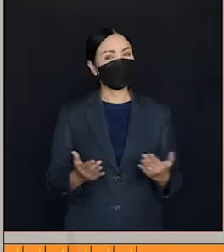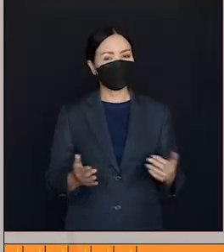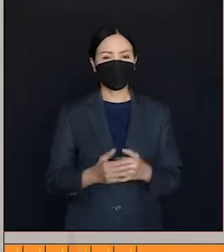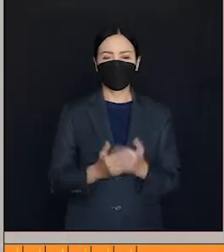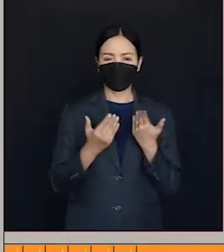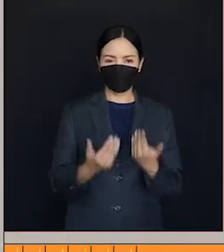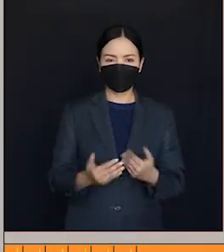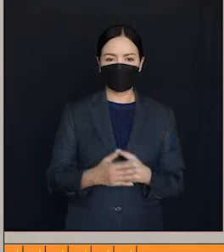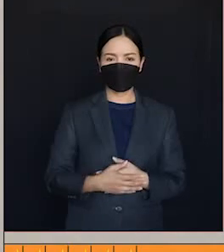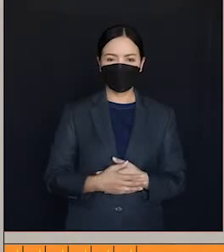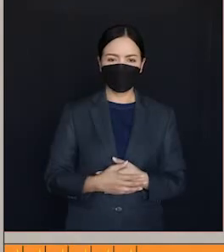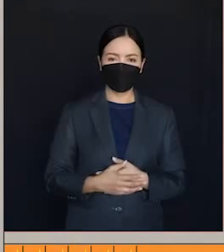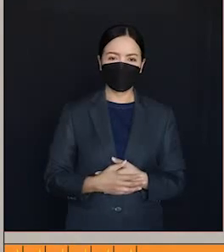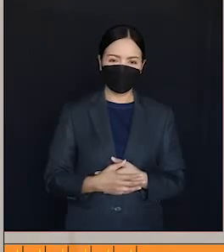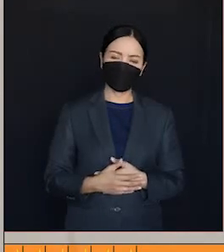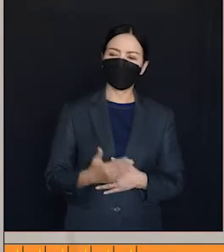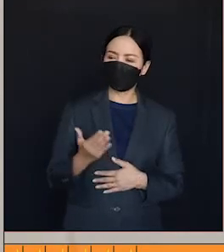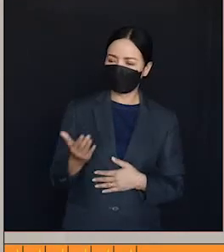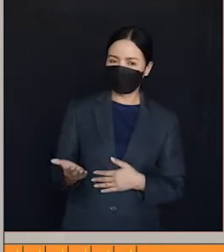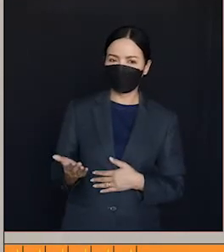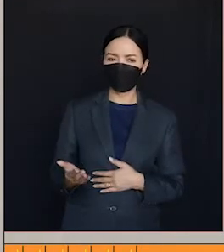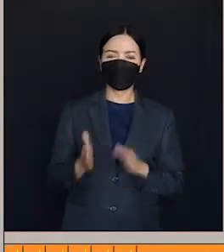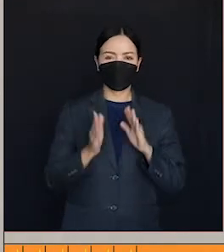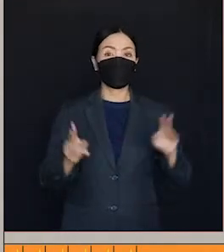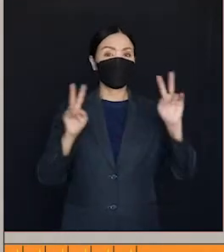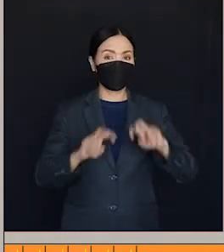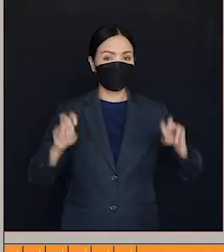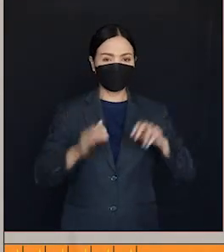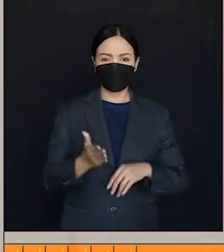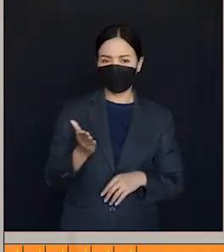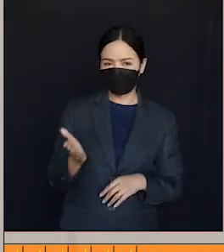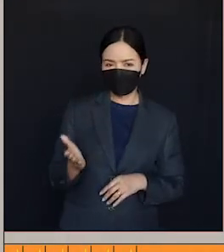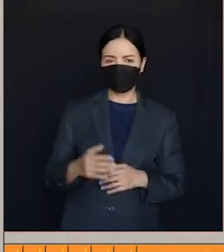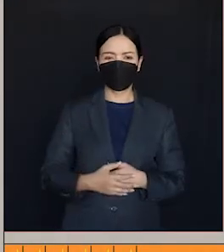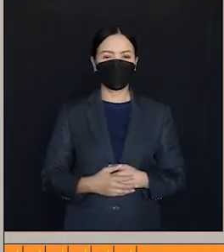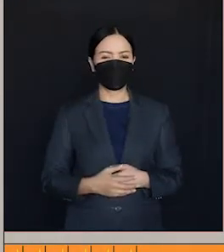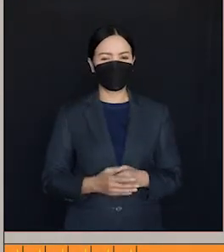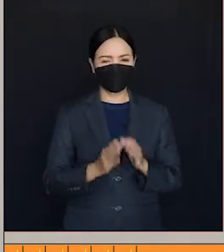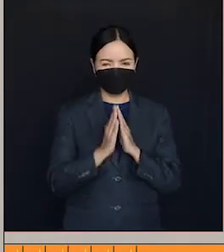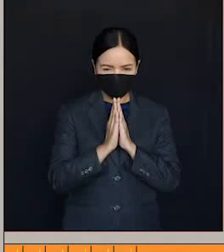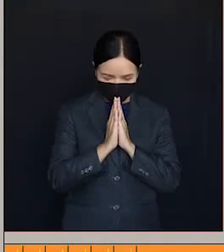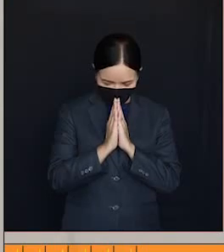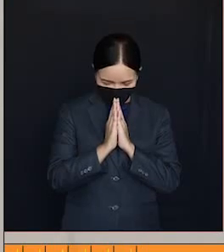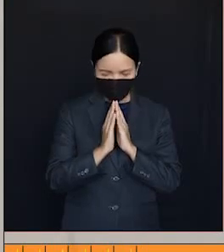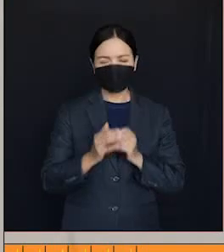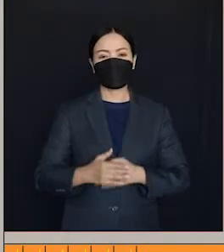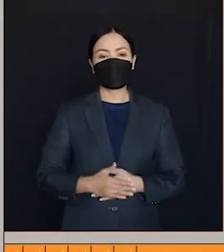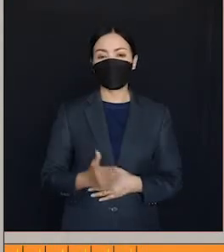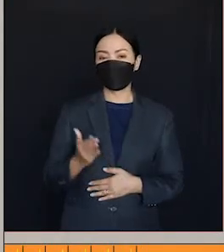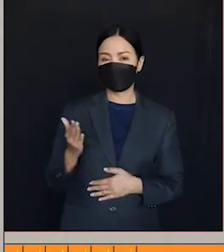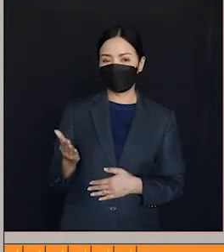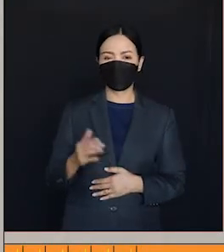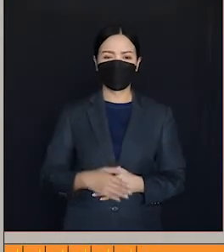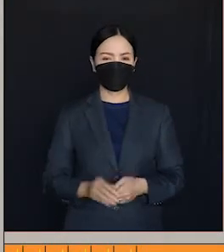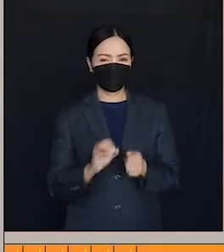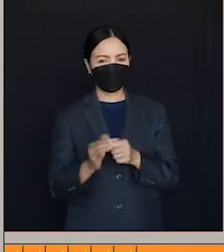ตอนนี้นะคะเราทั้ง3คนนะคะก็อยู่กับนักวิจัยนั่นก็คือน้องพีนั่นเองค่ะสวัสดีค่ะ ครับสวัสดีครับสวัสดีครับ น้องพีคะแนะ